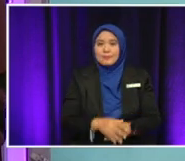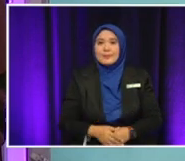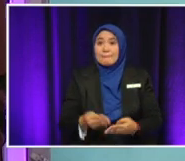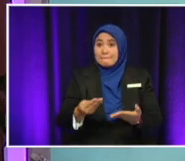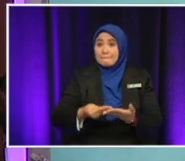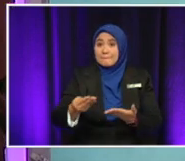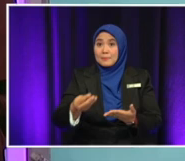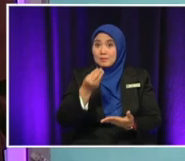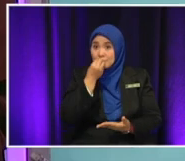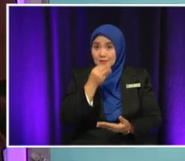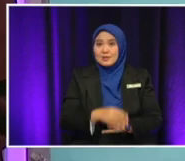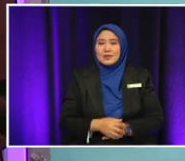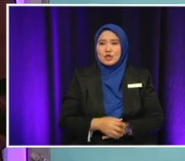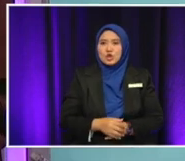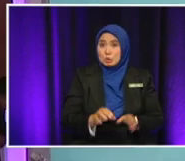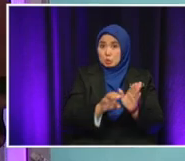jadi